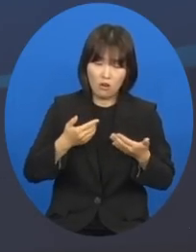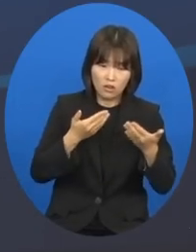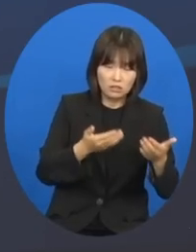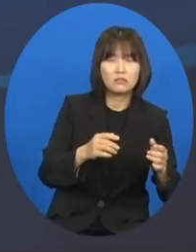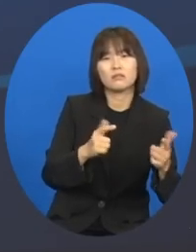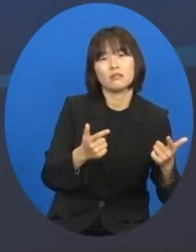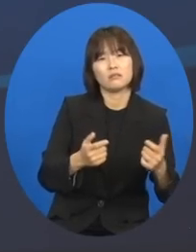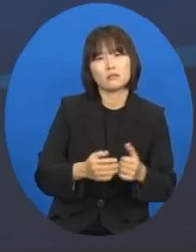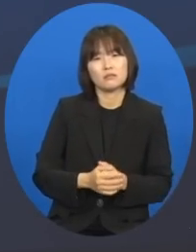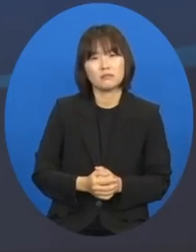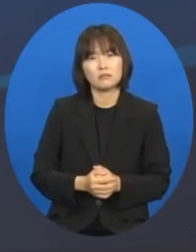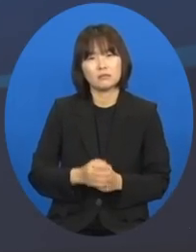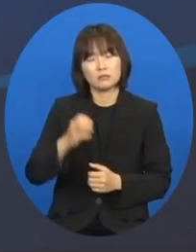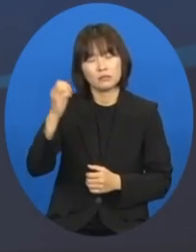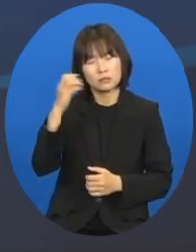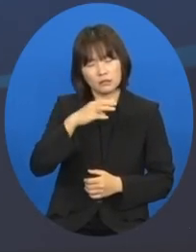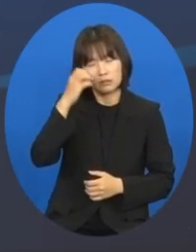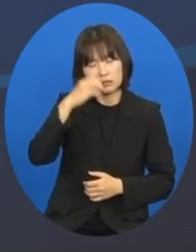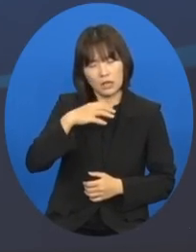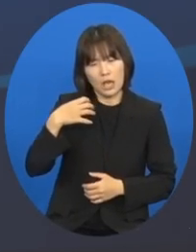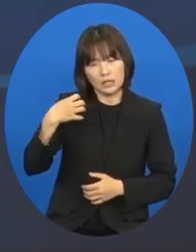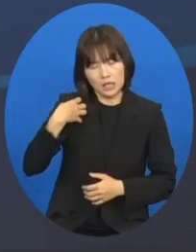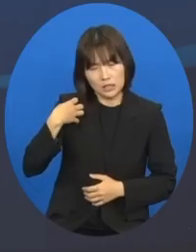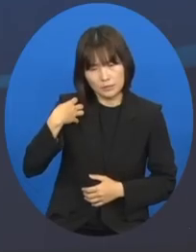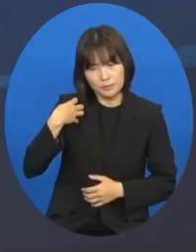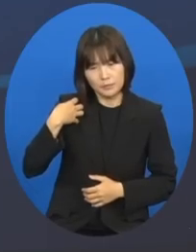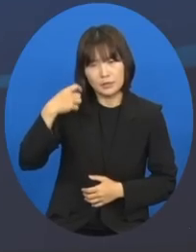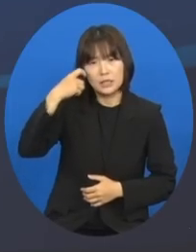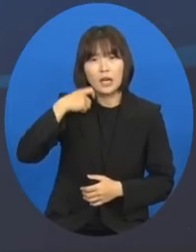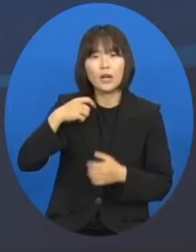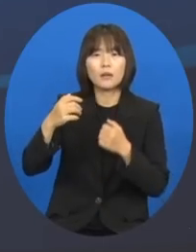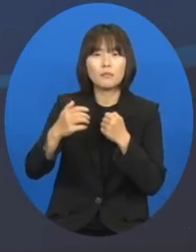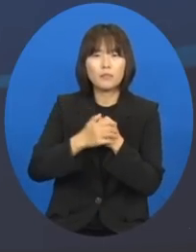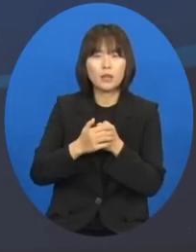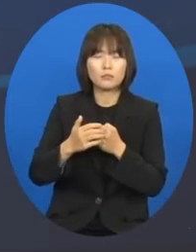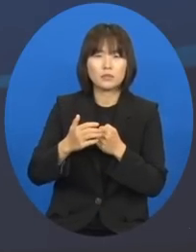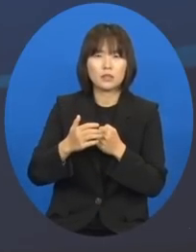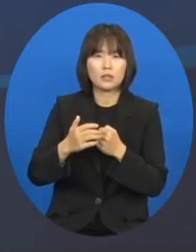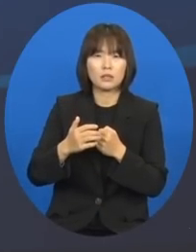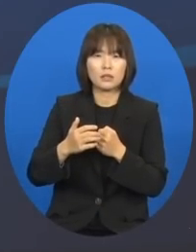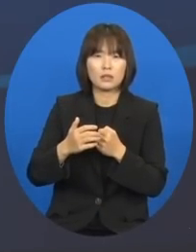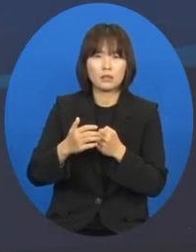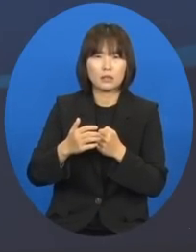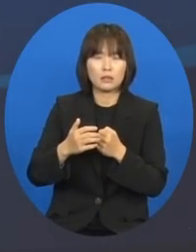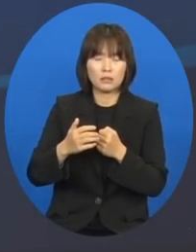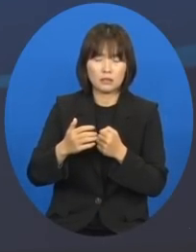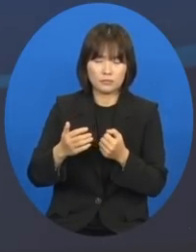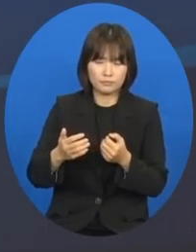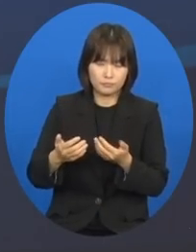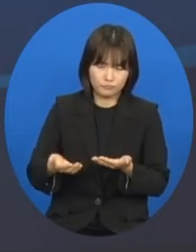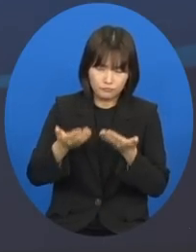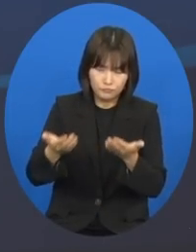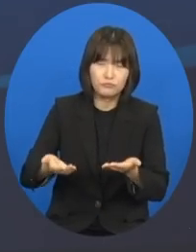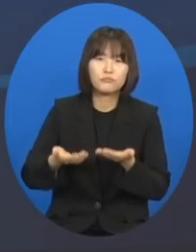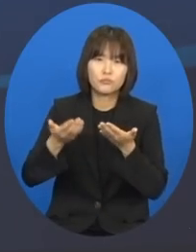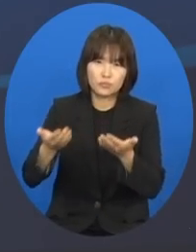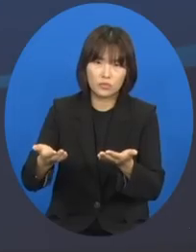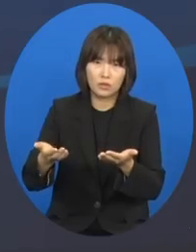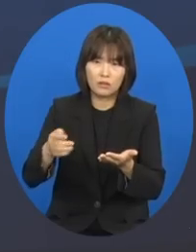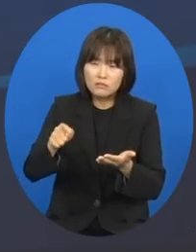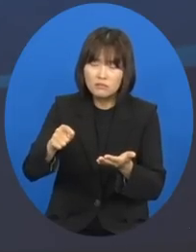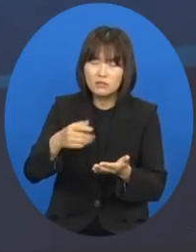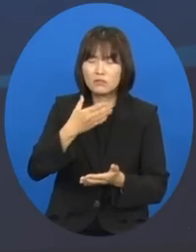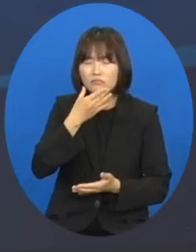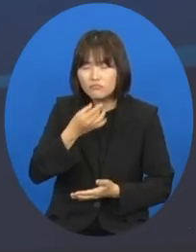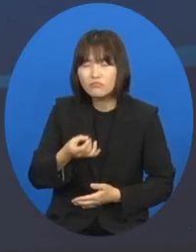그냥 책임감과 의무감으로 나를 채찍질하면서 내가 원하지 않는 일을 하고 있는 거예요 불행한 거죠